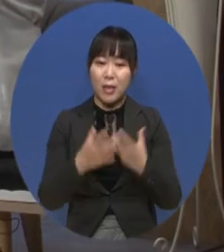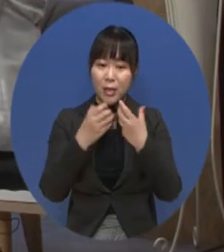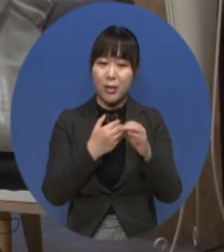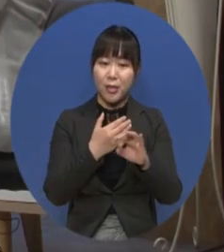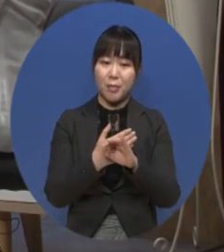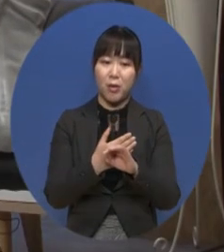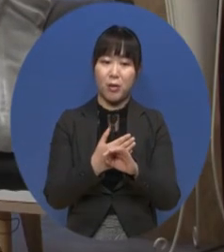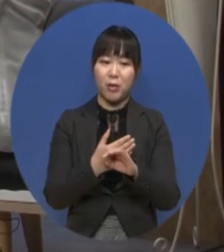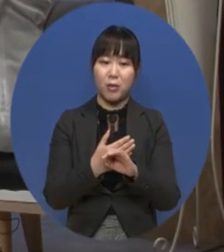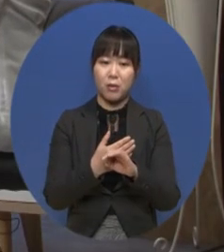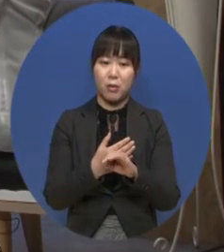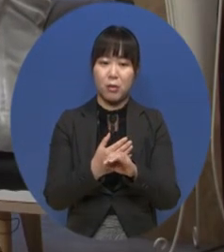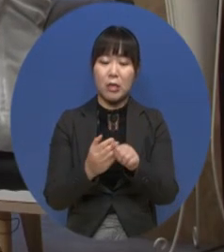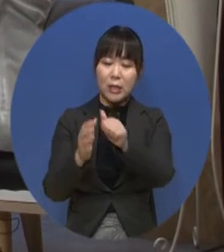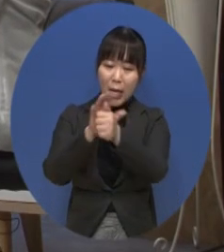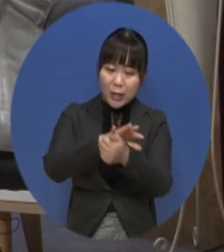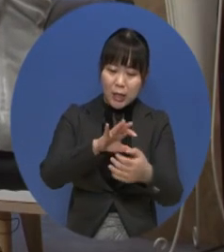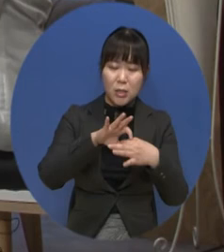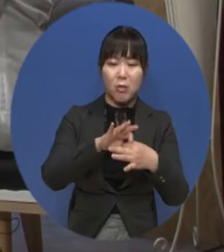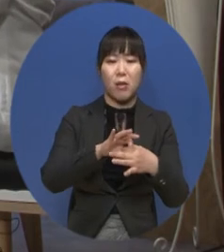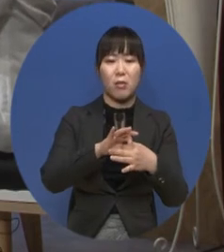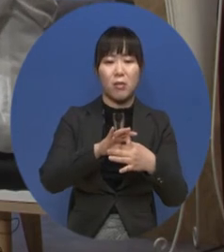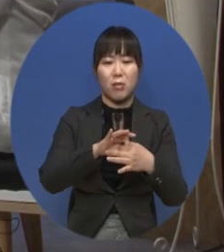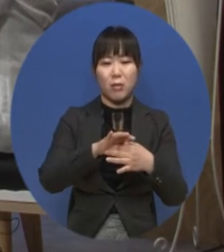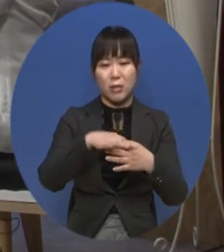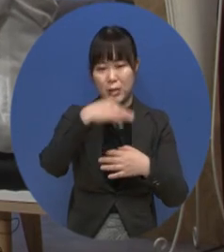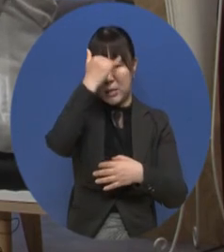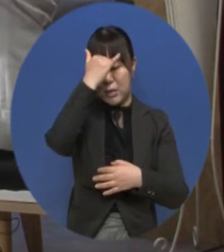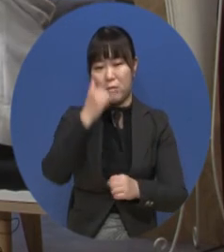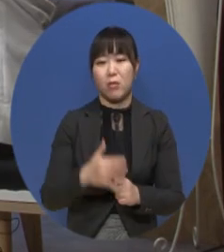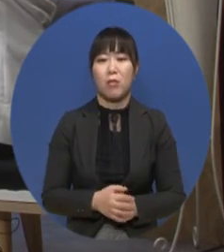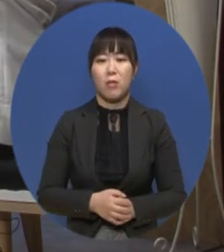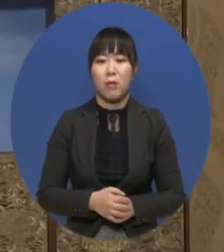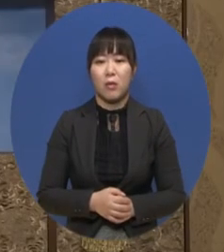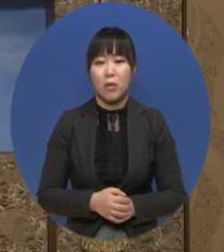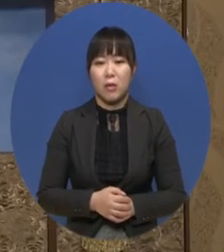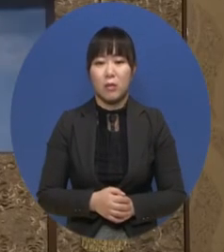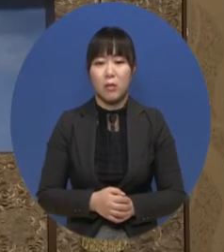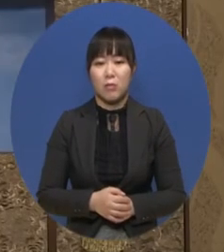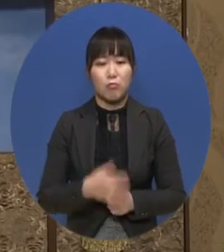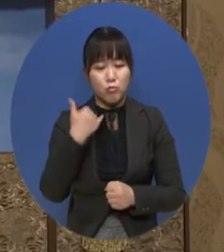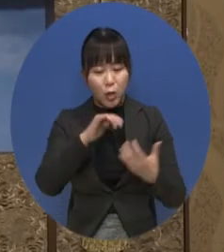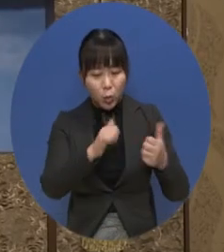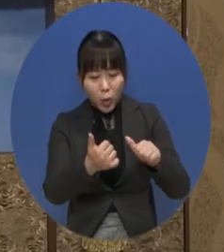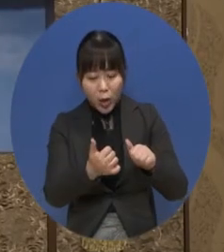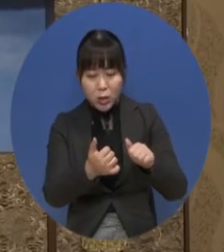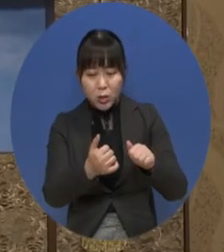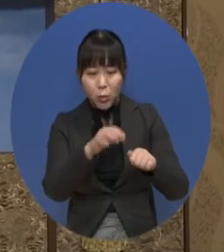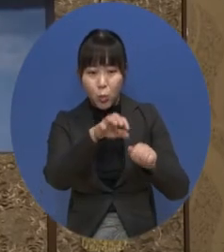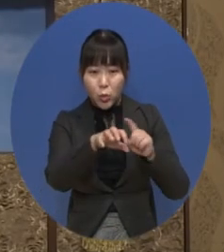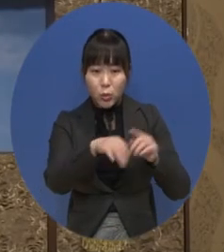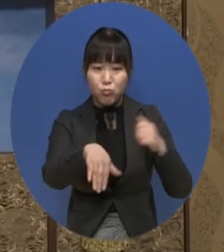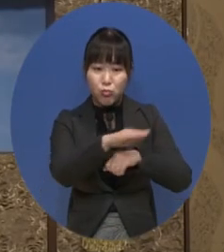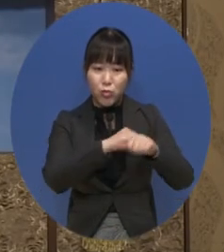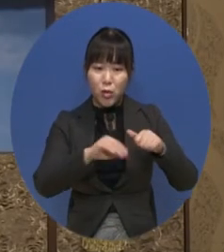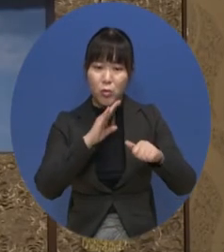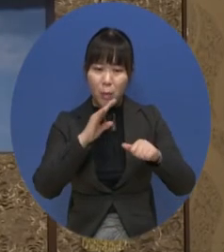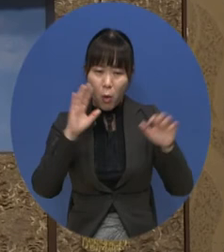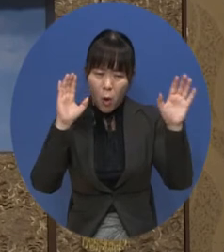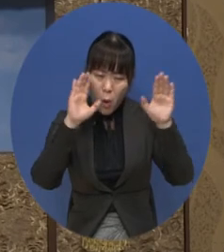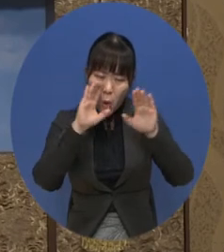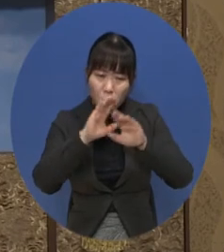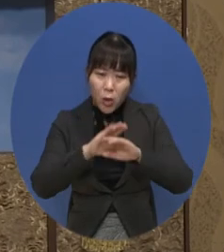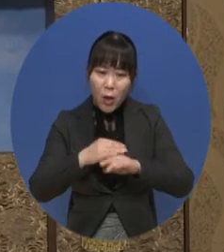어떤 장례식장 예전. 사실 장례식장이라는 공간이 굉장히 주는 분위기가 어둡고